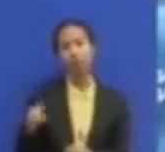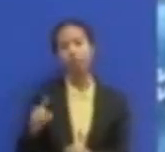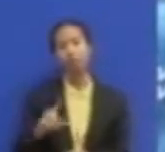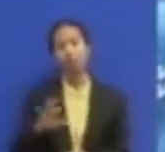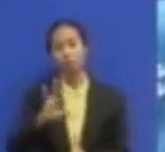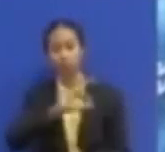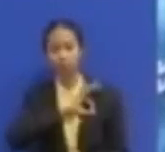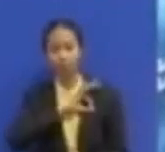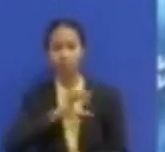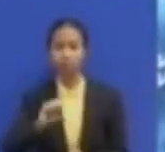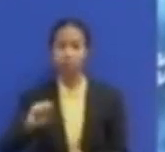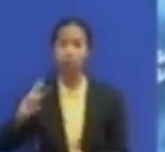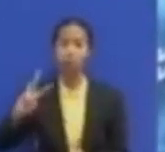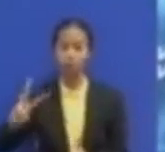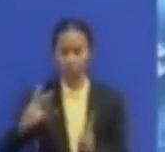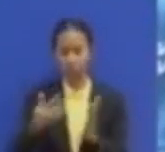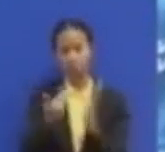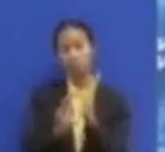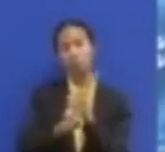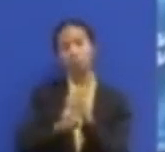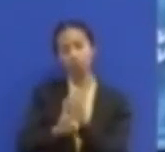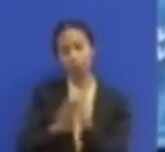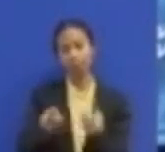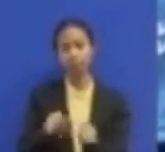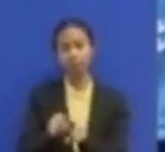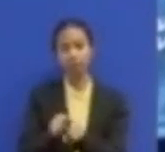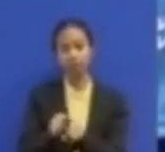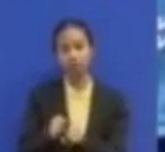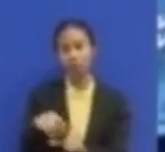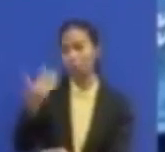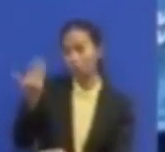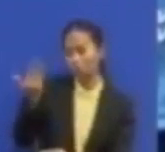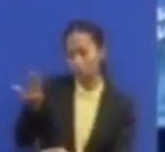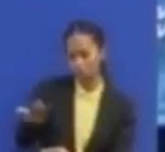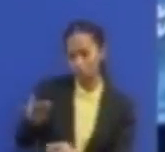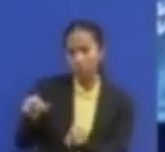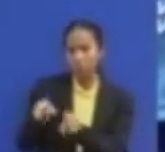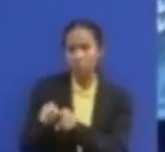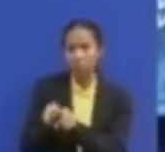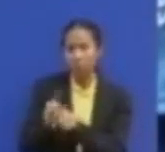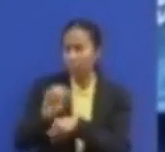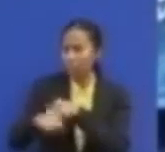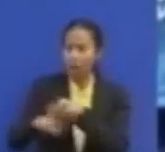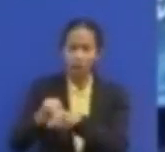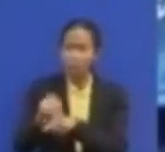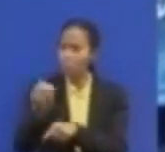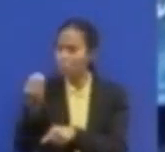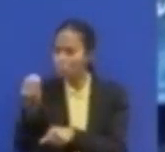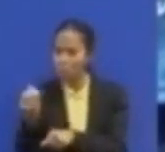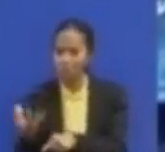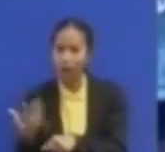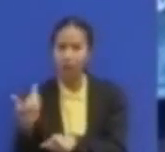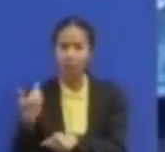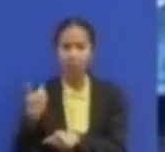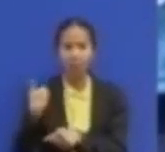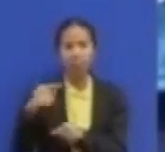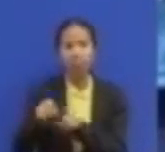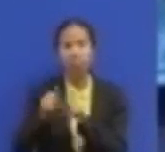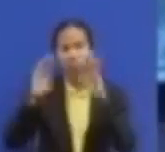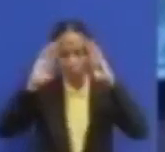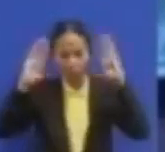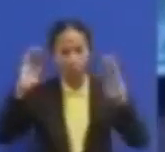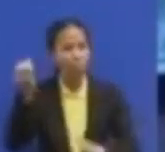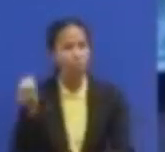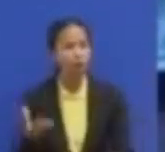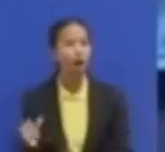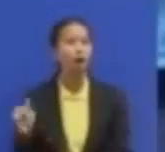าจังหวัดบุรีรัมย์ด้วยค่ะ ครับก็ถือว่าเป็นผู้ที่มีอาวุโสสูงสุดนะครับเรียกว่าต่างพรรคการเมืองต่างขั้วการเมืองทุกคนต่าง